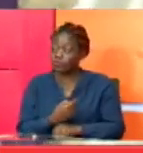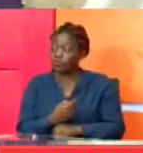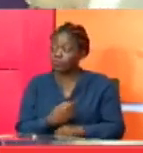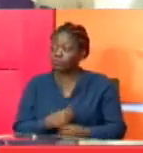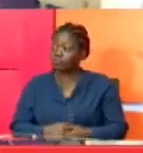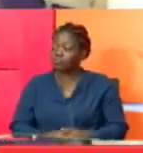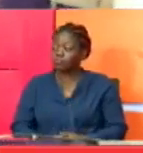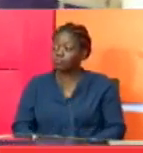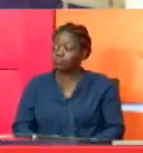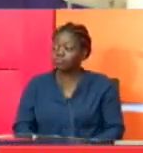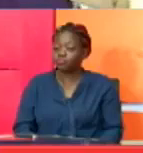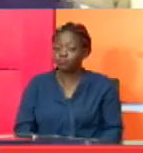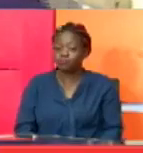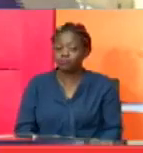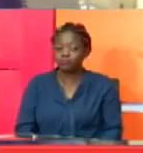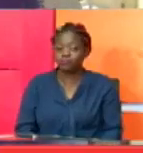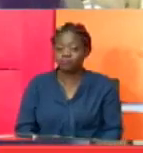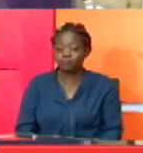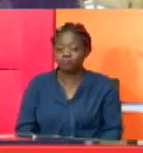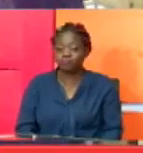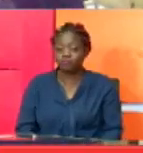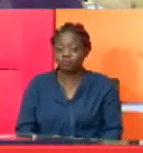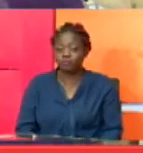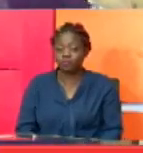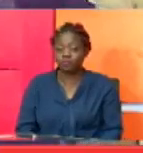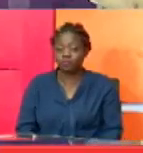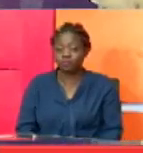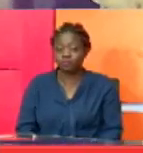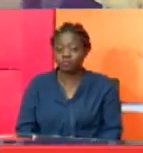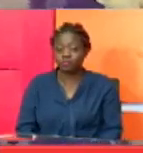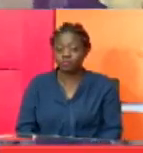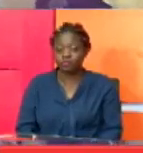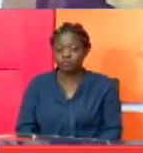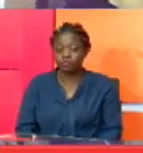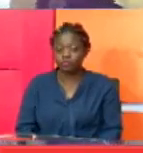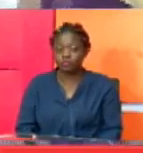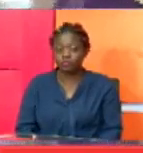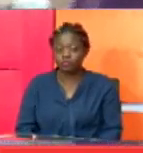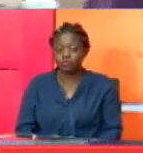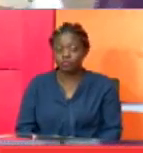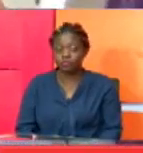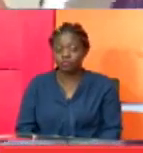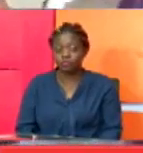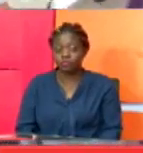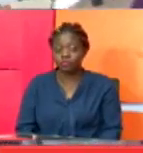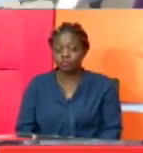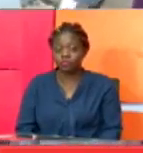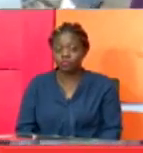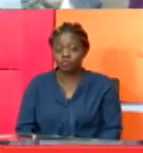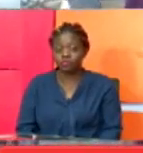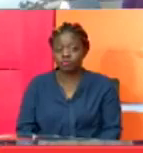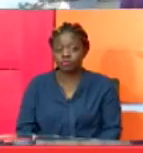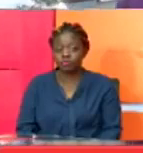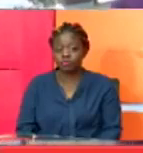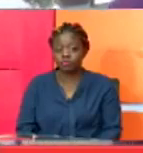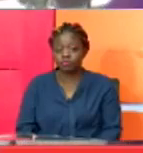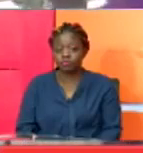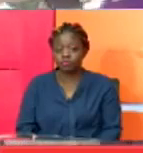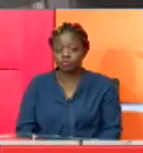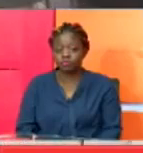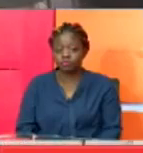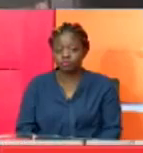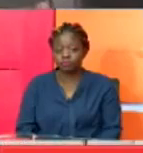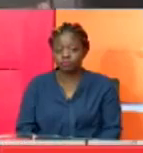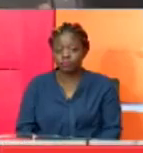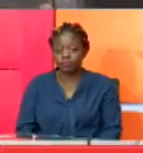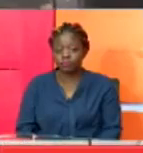Ssaabasumba Luwanga omuto ku kyalo Kaaso mu Gombe n'agamba nti abazadde balina okukola omulimu gw'okugunjula abaana